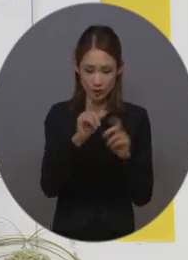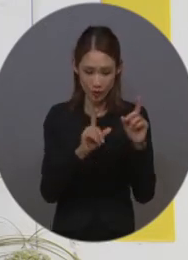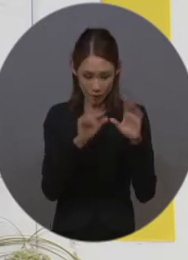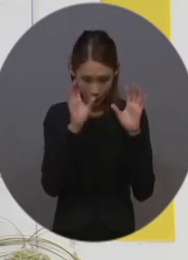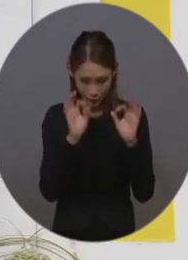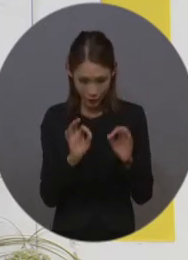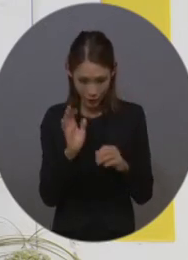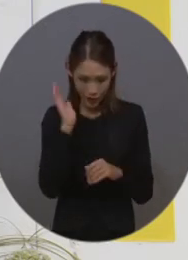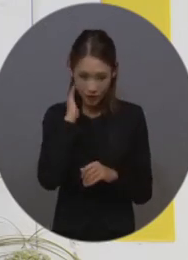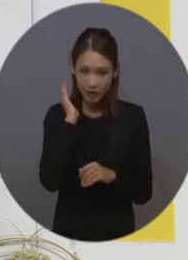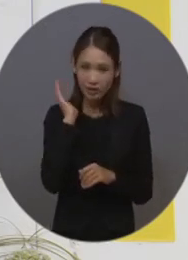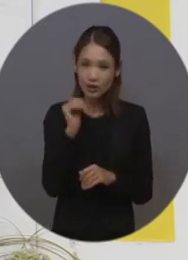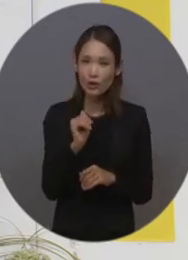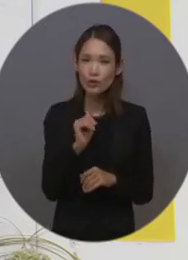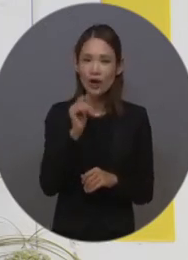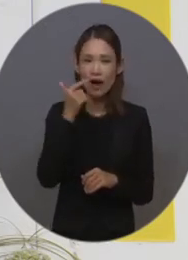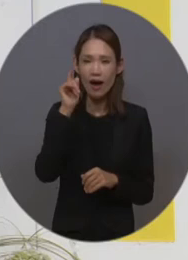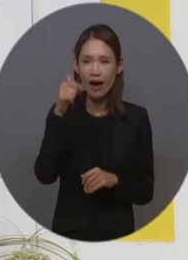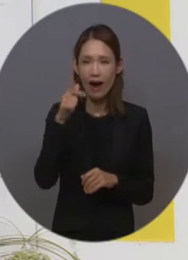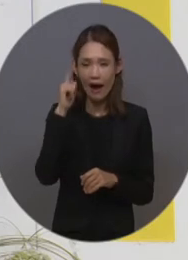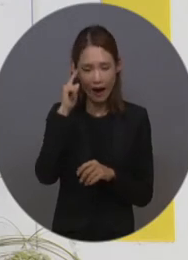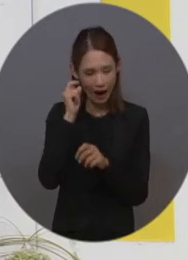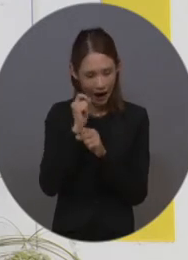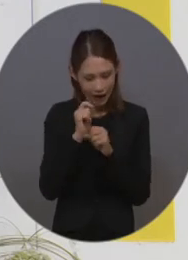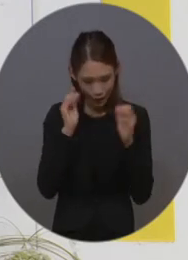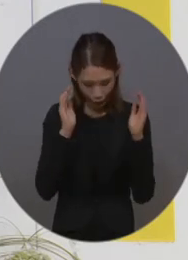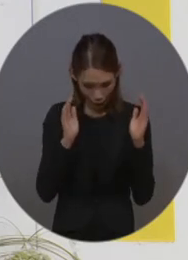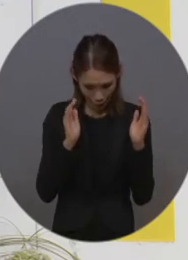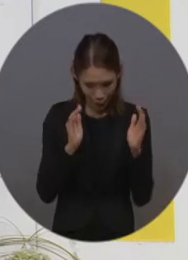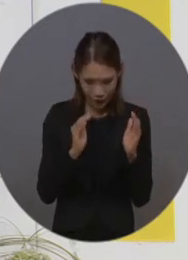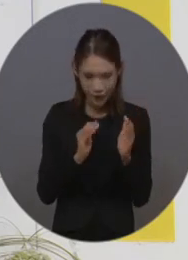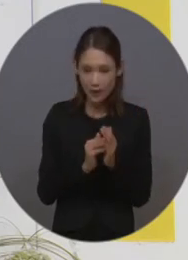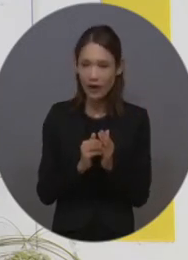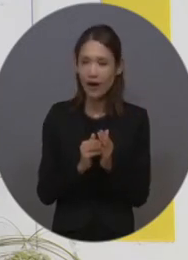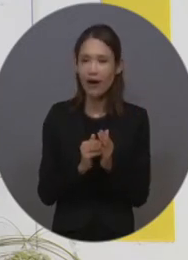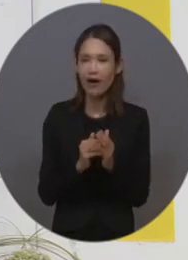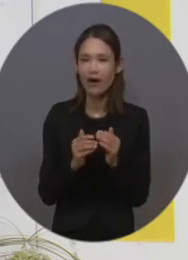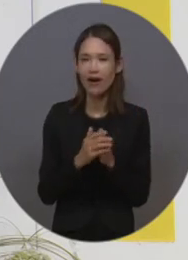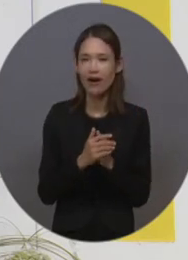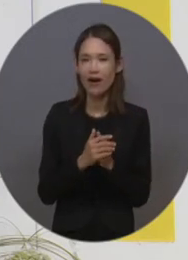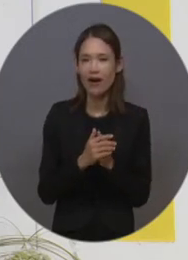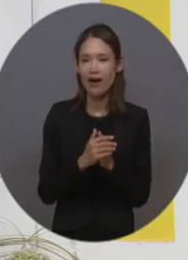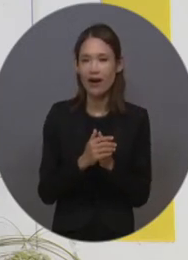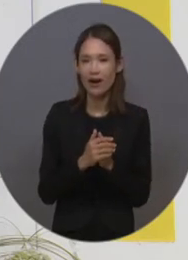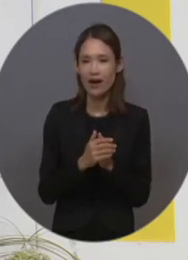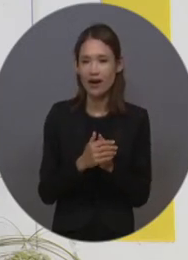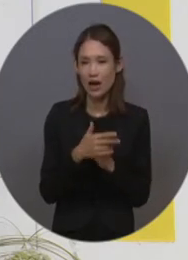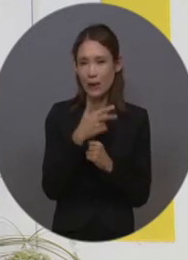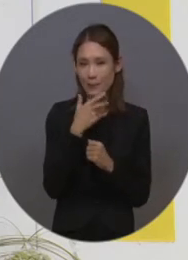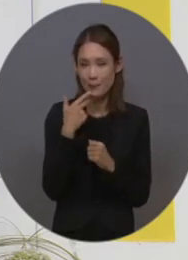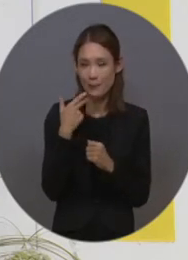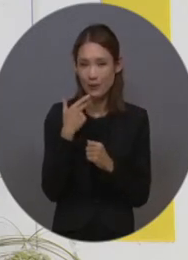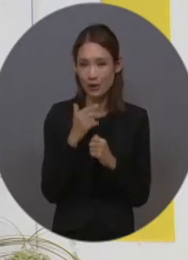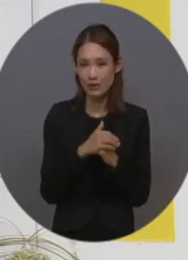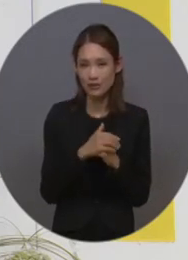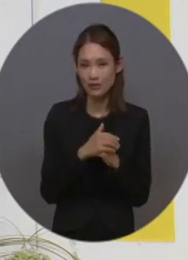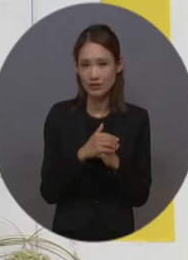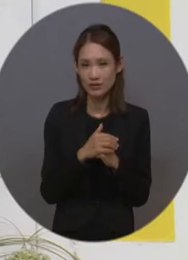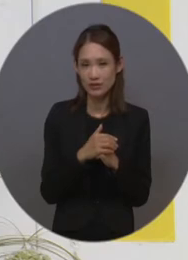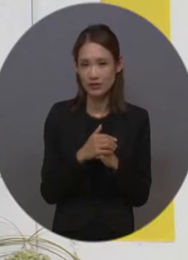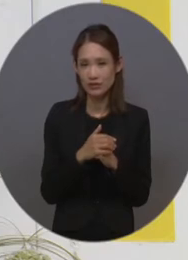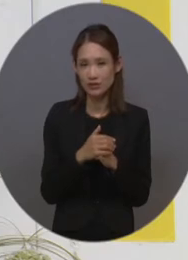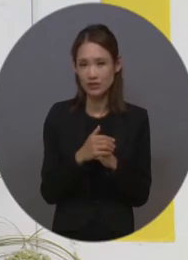네. 대통령학을 공부를 했습니다. 아, 미국에서요? 그 미국에서 네. 네. 그 아메리칸 프레지던시라고 하는 대통령학을